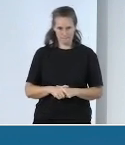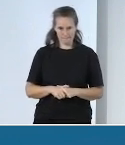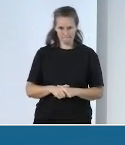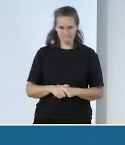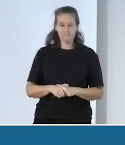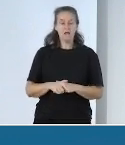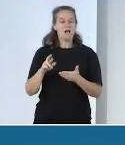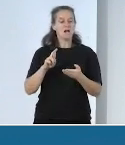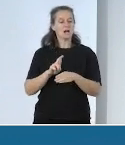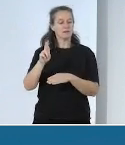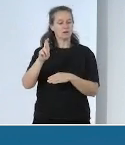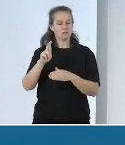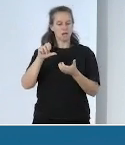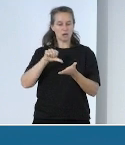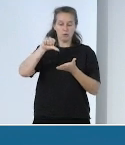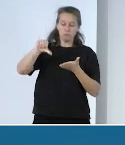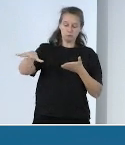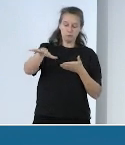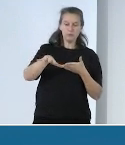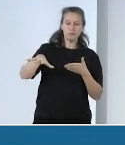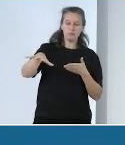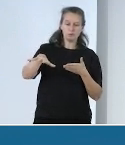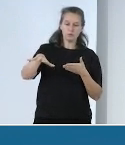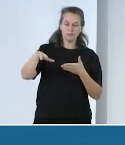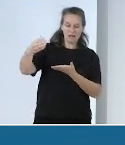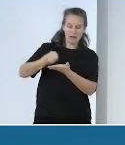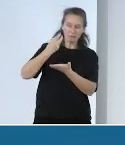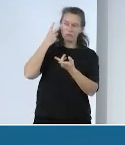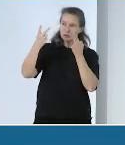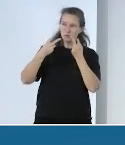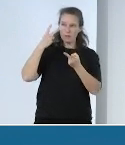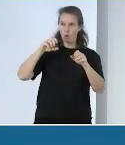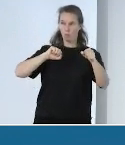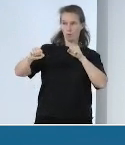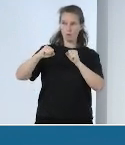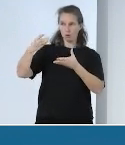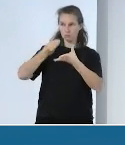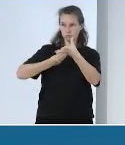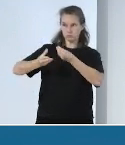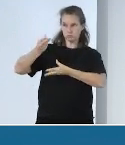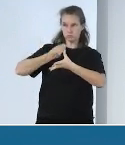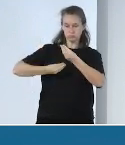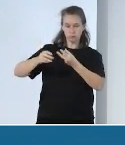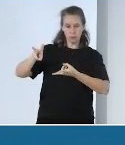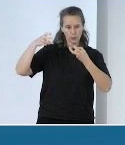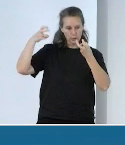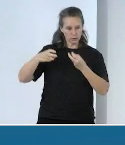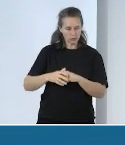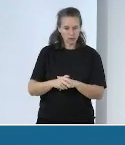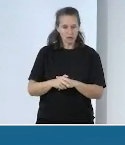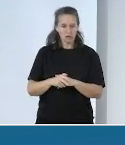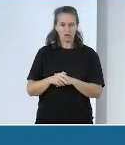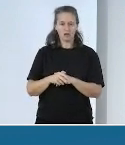Le référentiel allocentré s'est élaboré à partir d'informations visuelles en mouvement, et